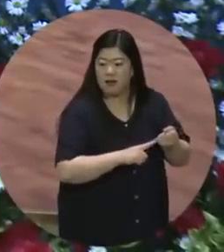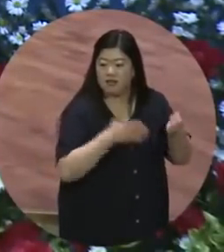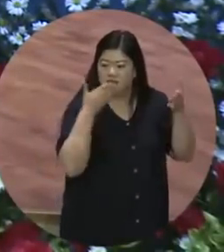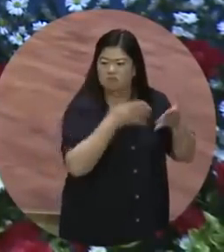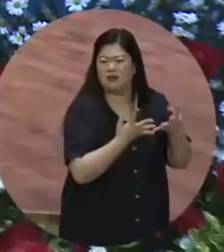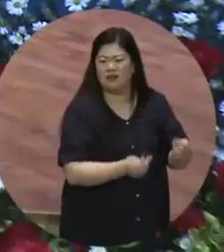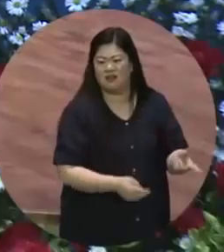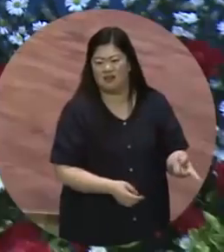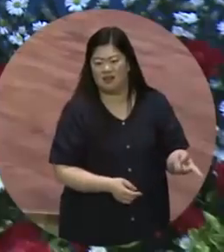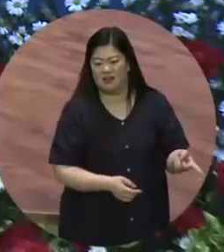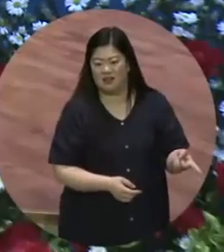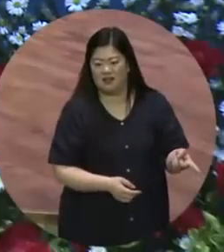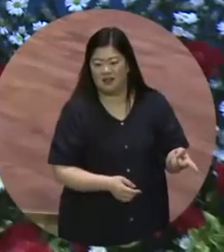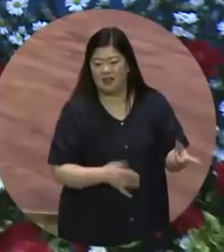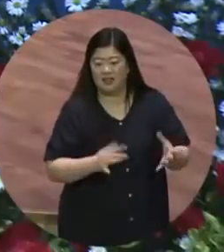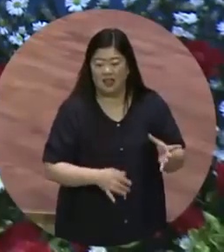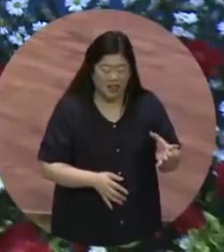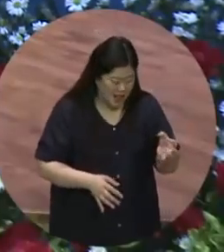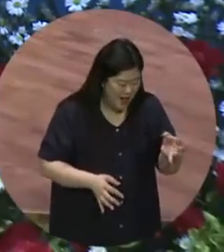거의 이렇게 실패해요.